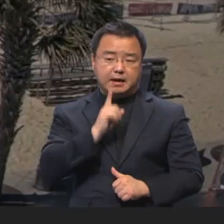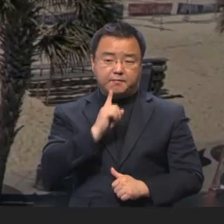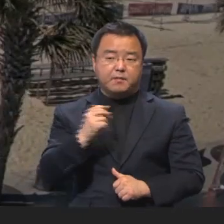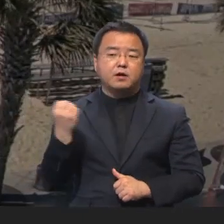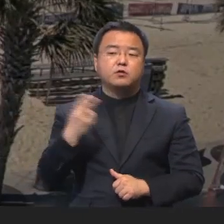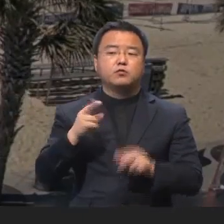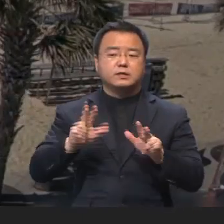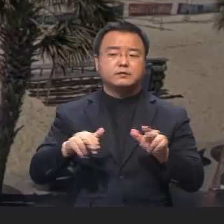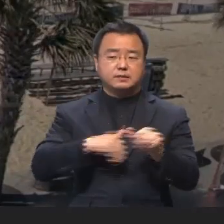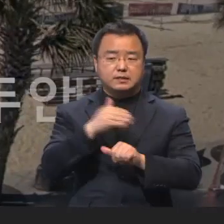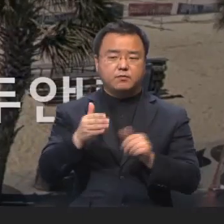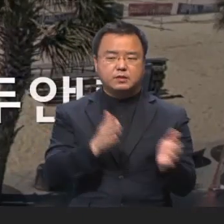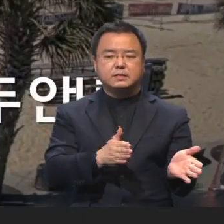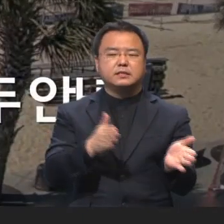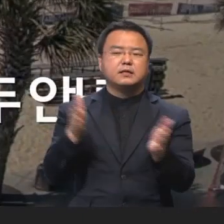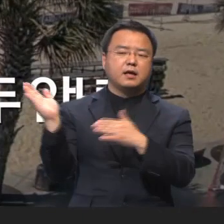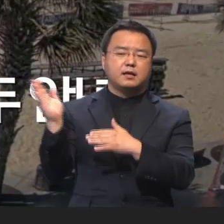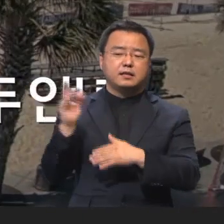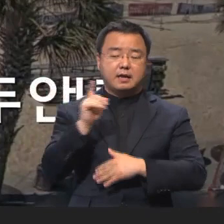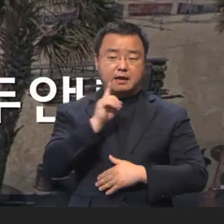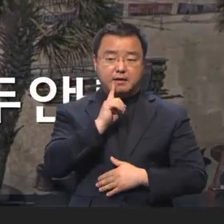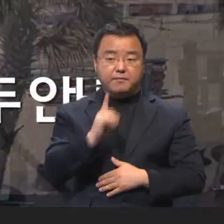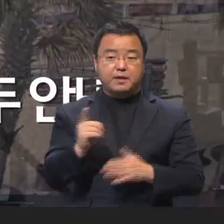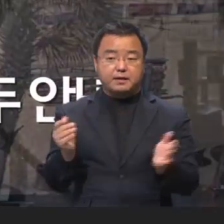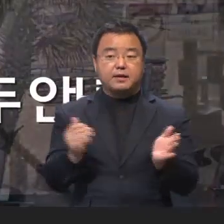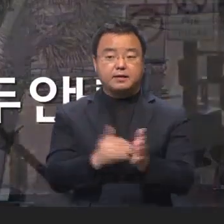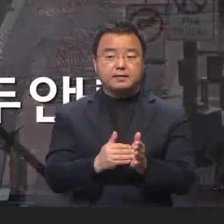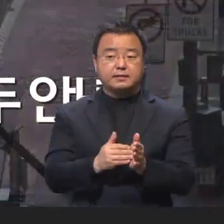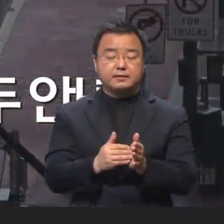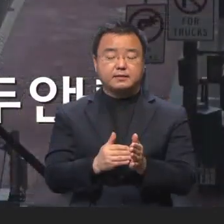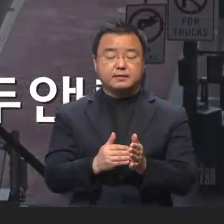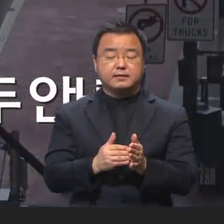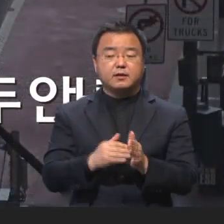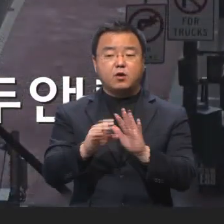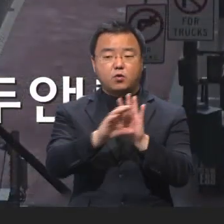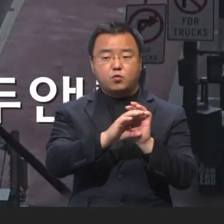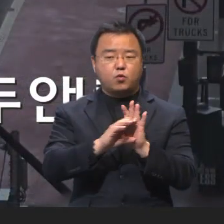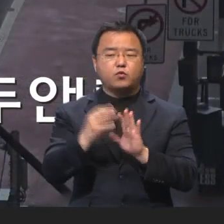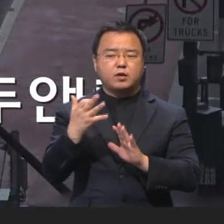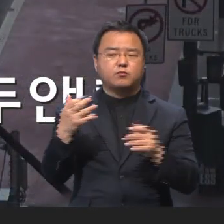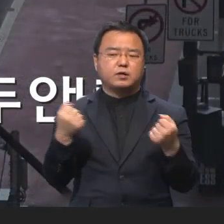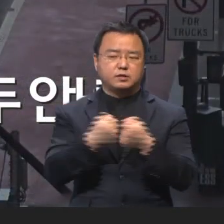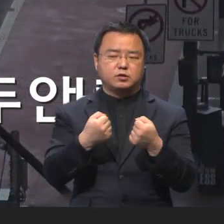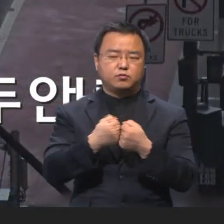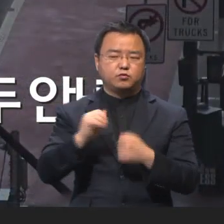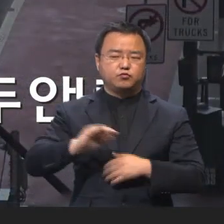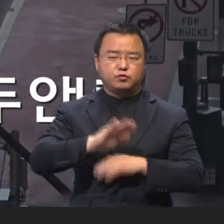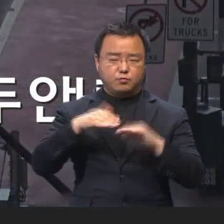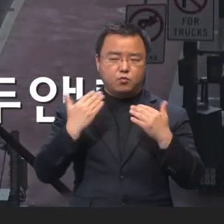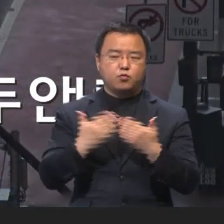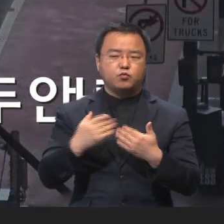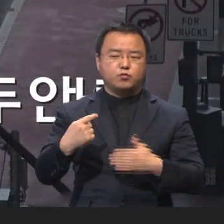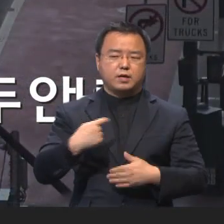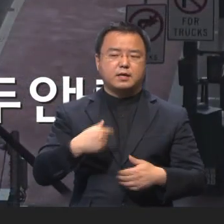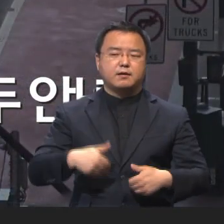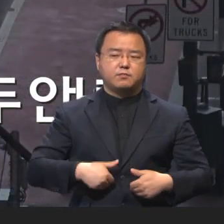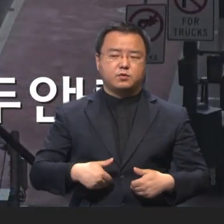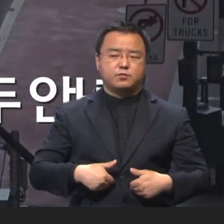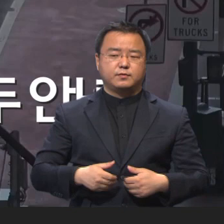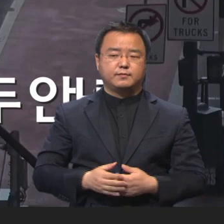이 또한 지나가리라는 한마디. 코로나19와 싸우는 모두에게 필요한 말이 아닐까요?